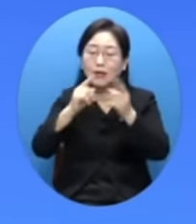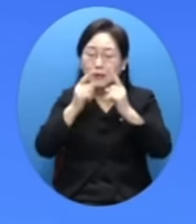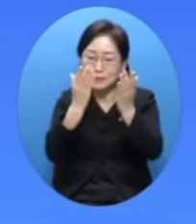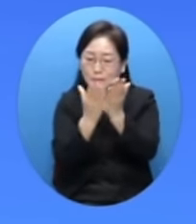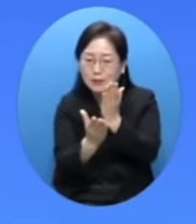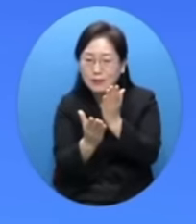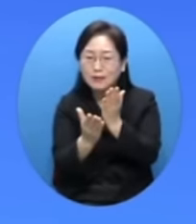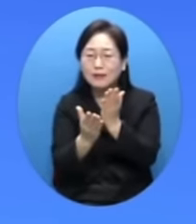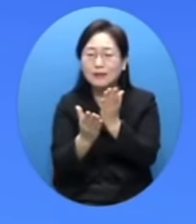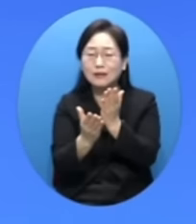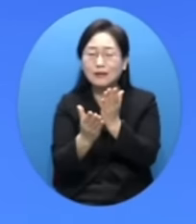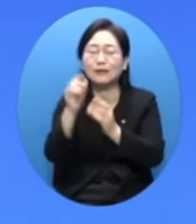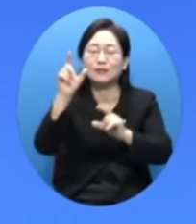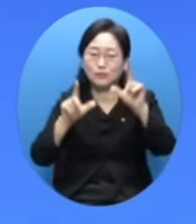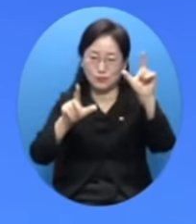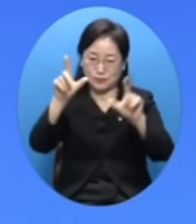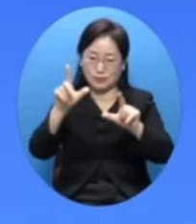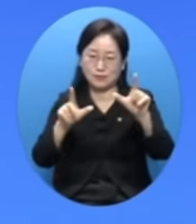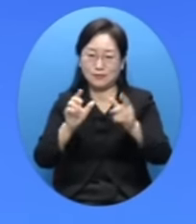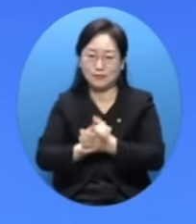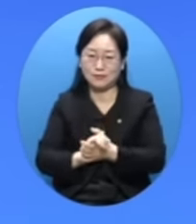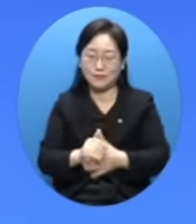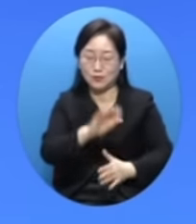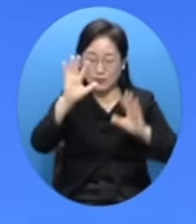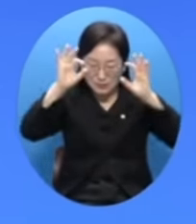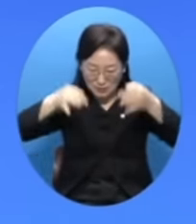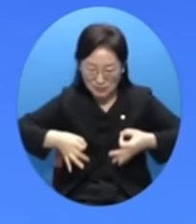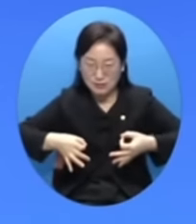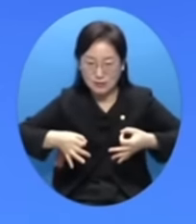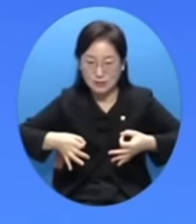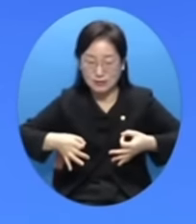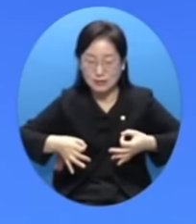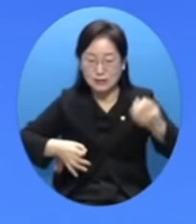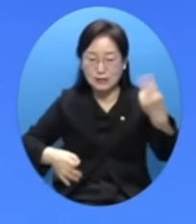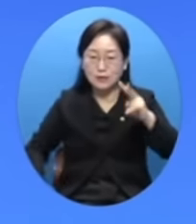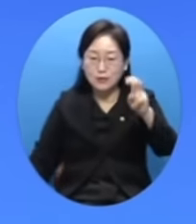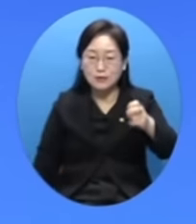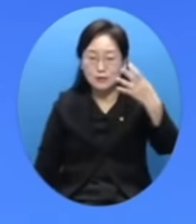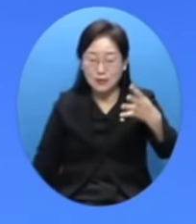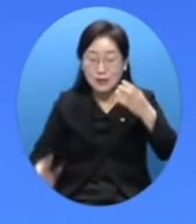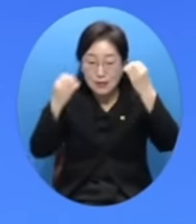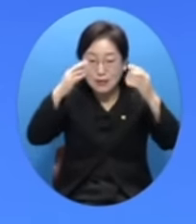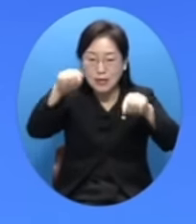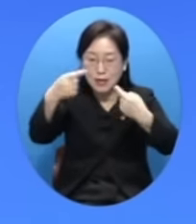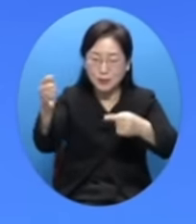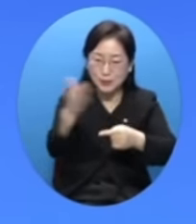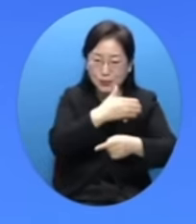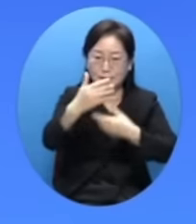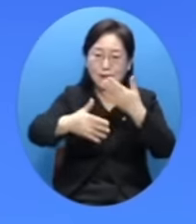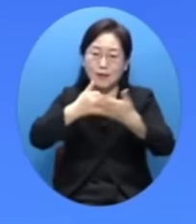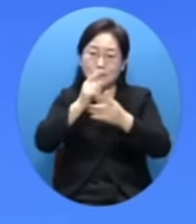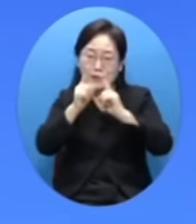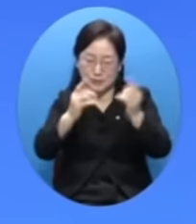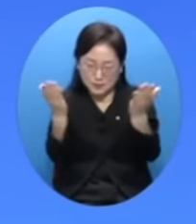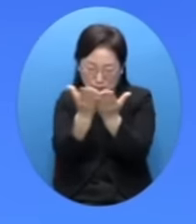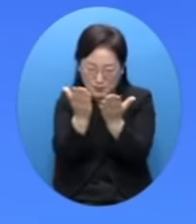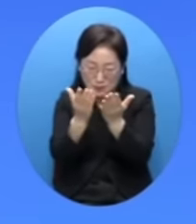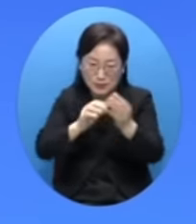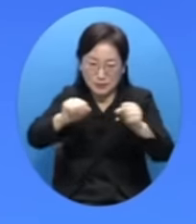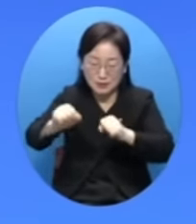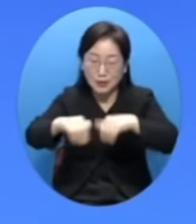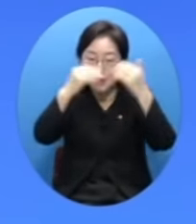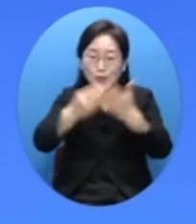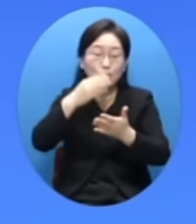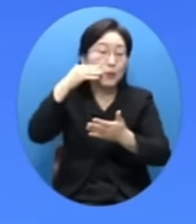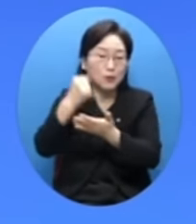살고 있지 못한 모습이 있기 때문에 그렇습니다 우리 자신을 돌아보고 2024년 새해는 말씀과 동행해서 모두가 형태의 복을